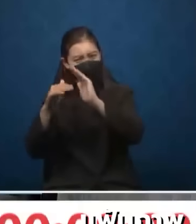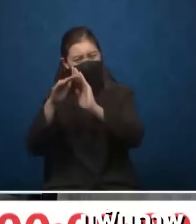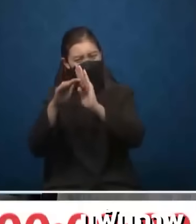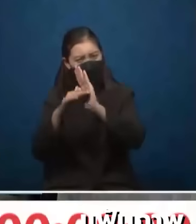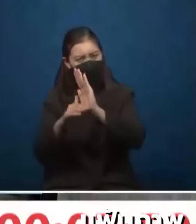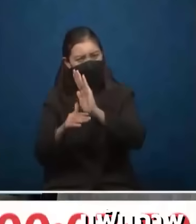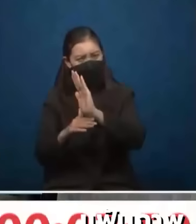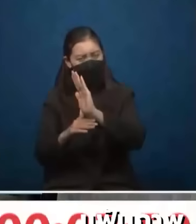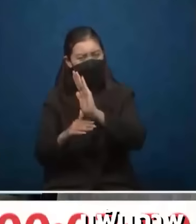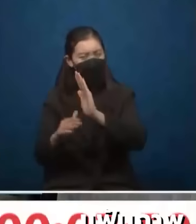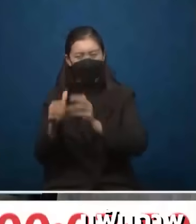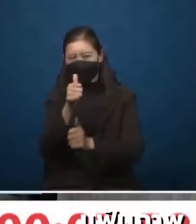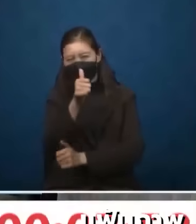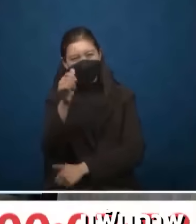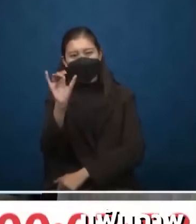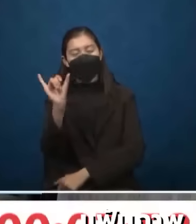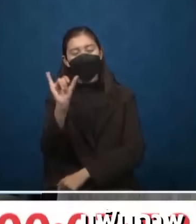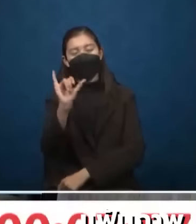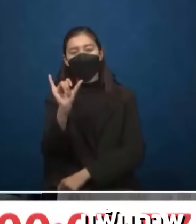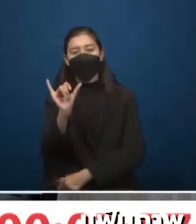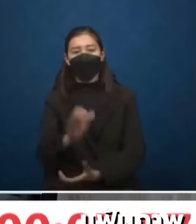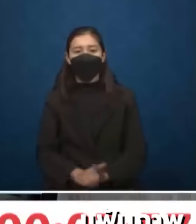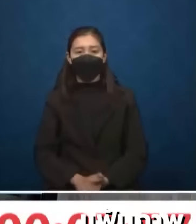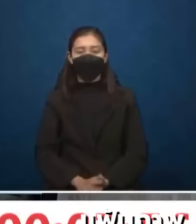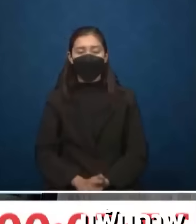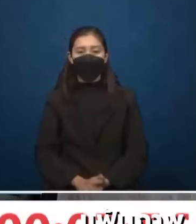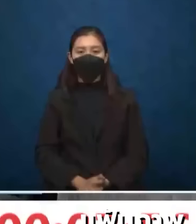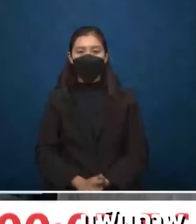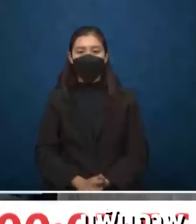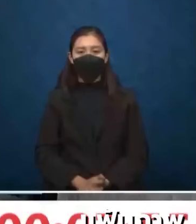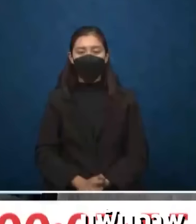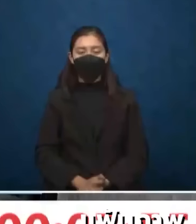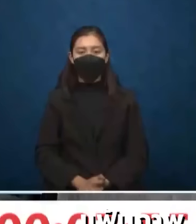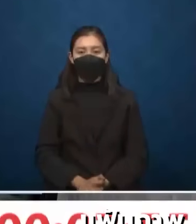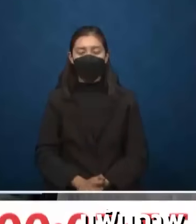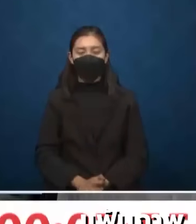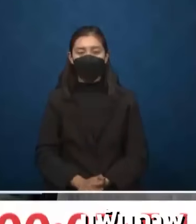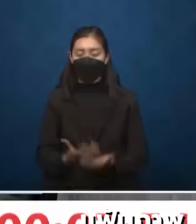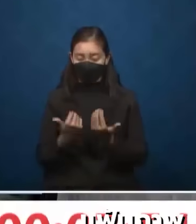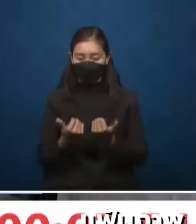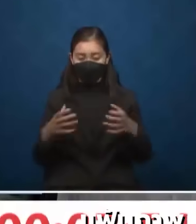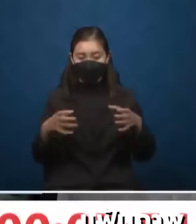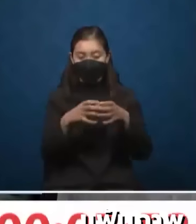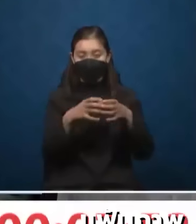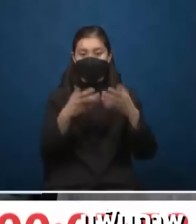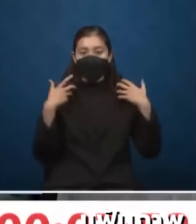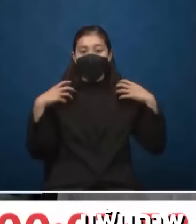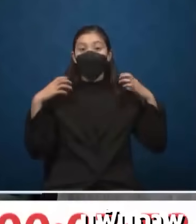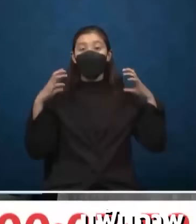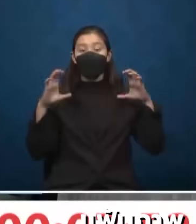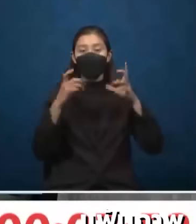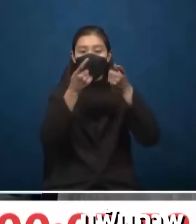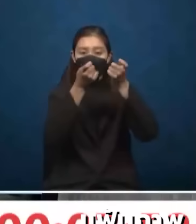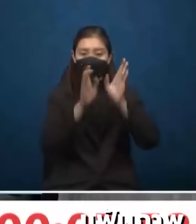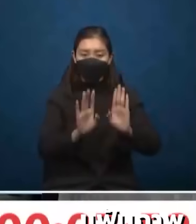านี้ต้องมีความชัดเจนต้องอธิบายได้ว่าตนเองไม่มีส่วนเกี่ยวข้องหรือไม่ได้เป็น